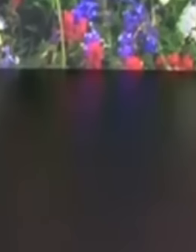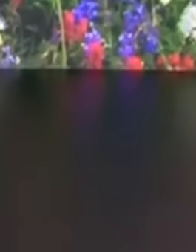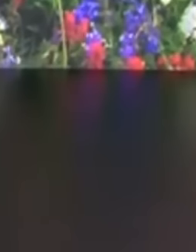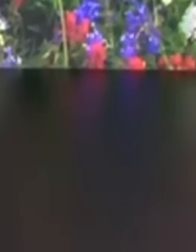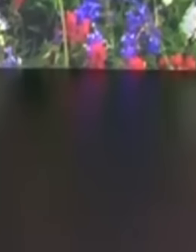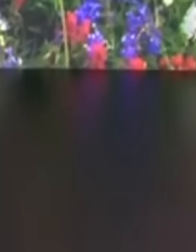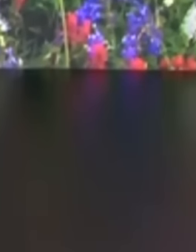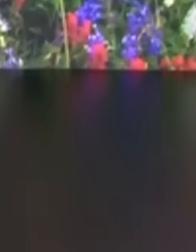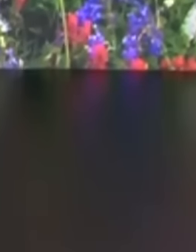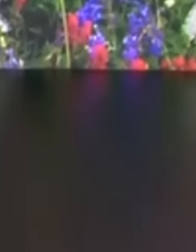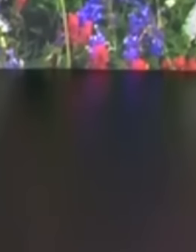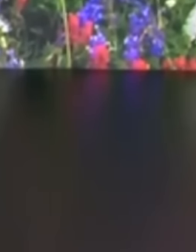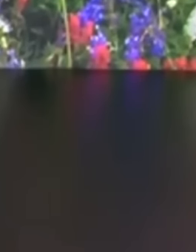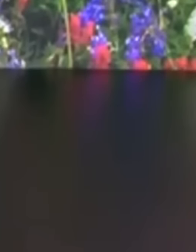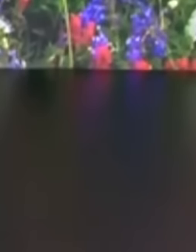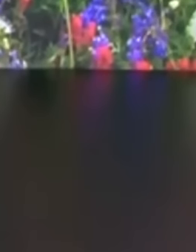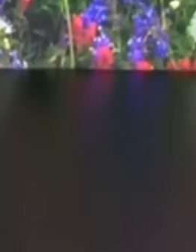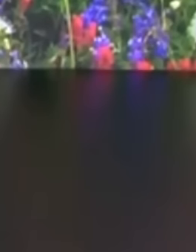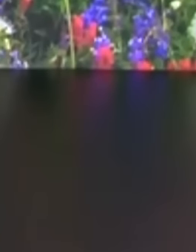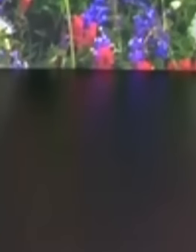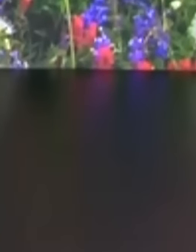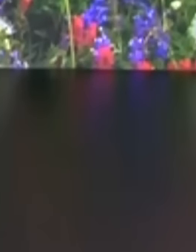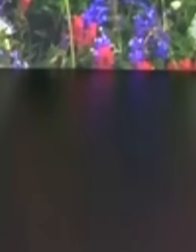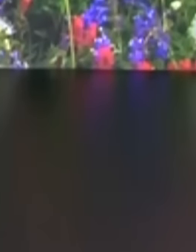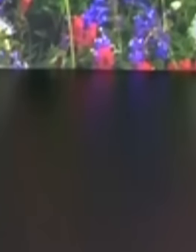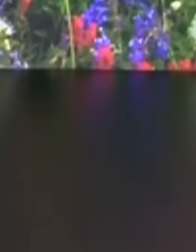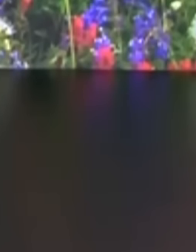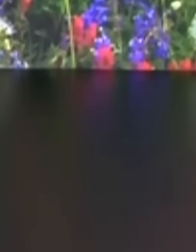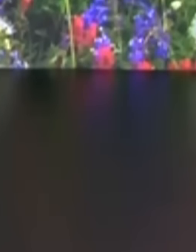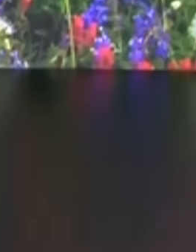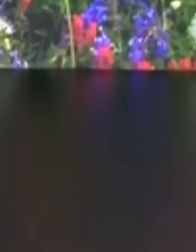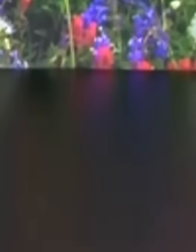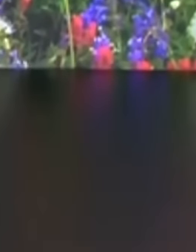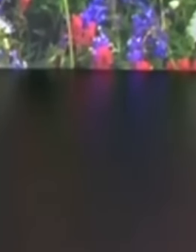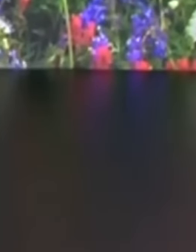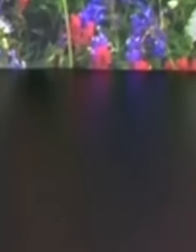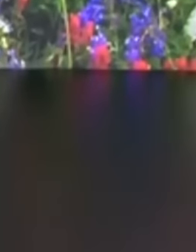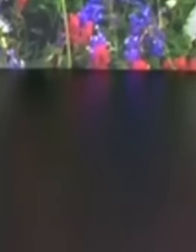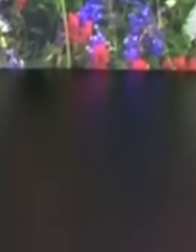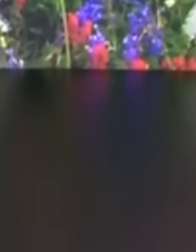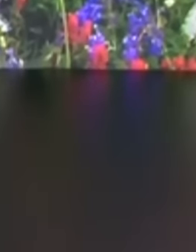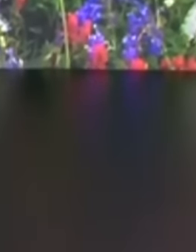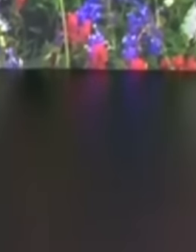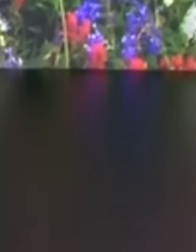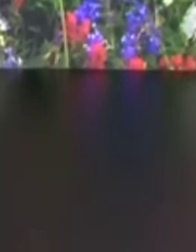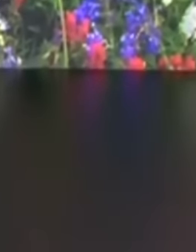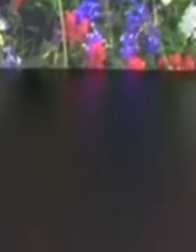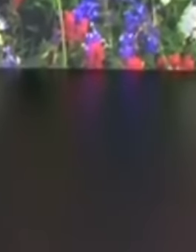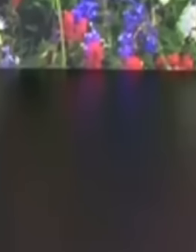Түркістанда күндіз 34-35 градус ыстық, түнде 19-21 градус жылы.